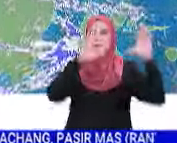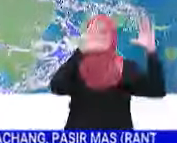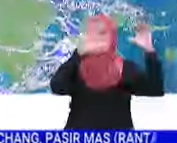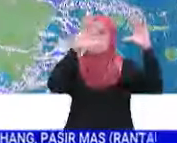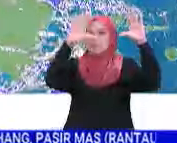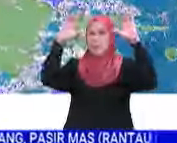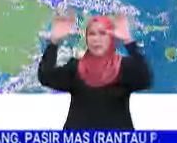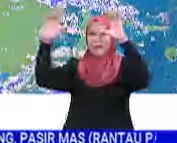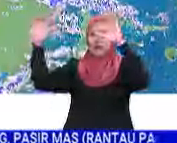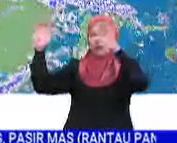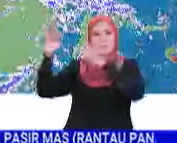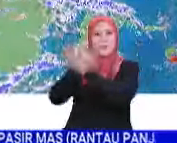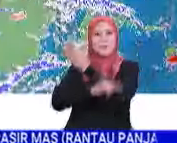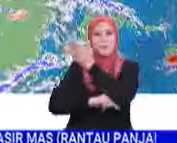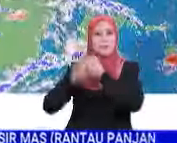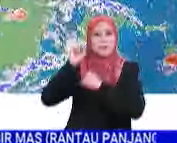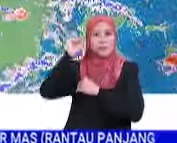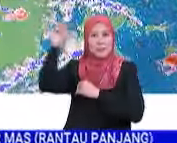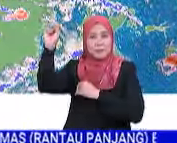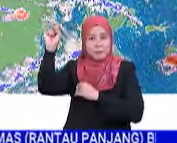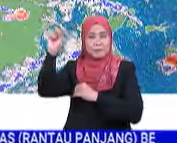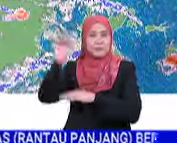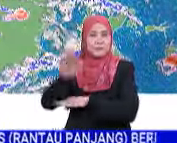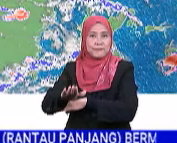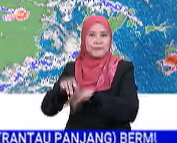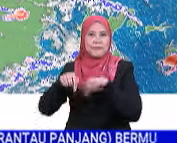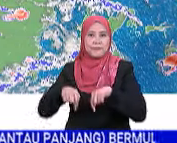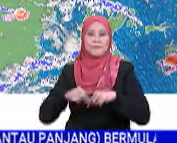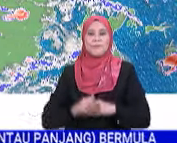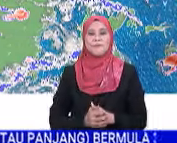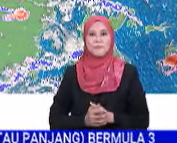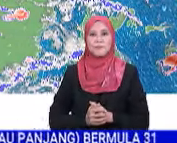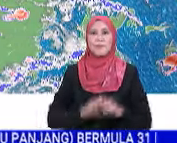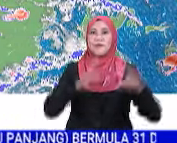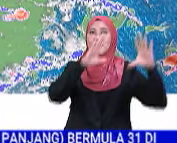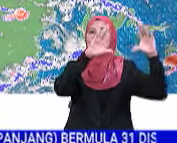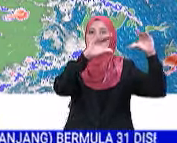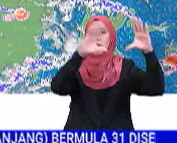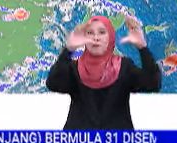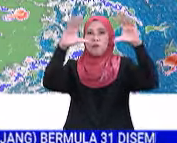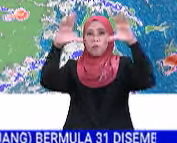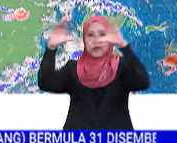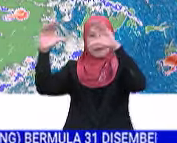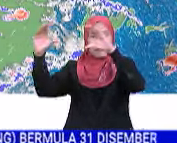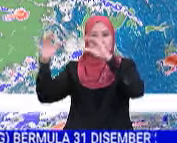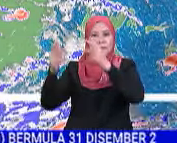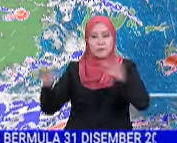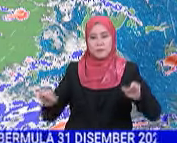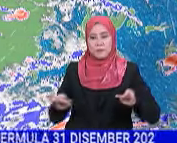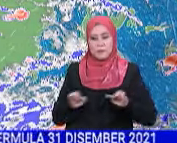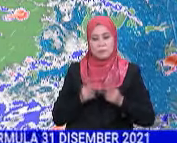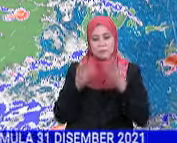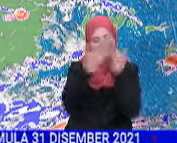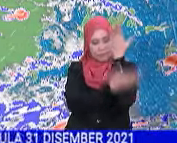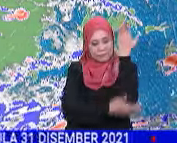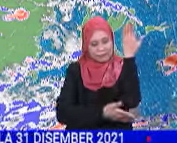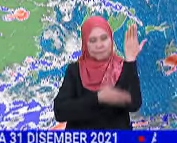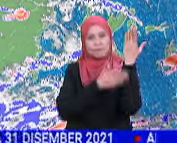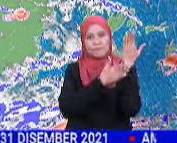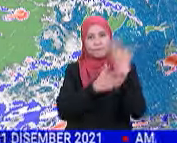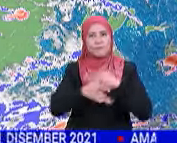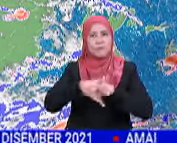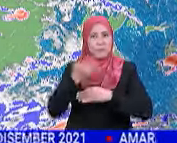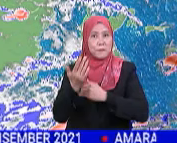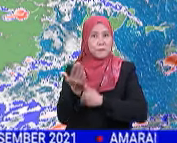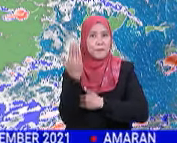aktif di sekitar negeri Sabah pada petang ini. Selain itu, kelompok awan yang terbentuk di sekitar semenanjung Malaysia sejak